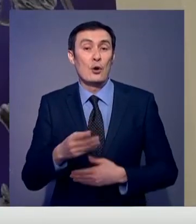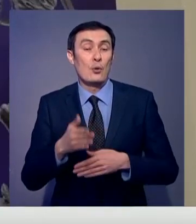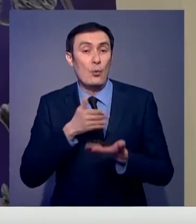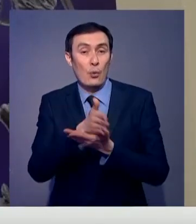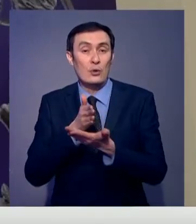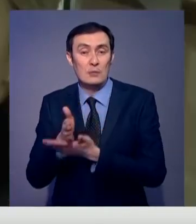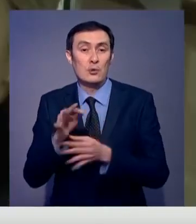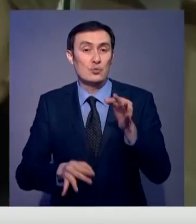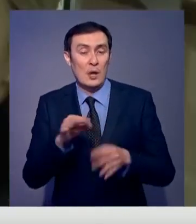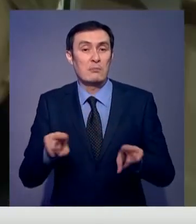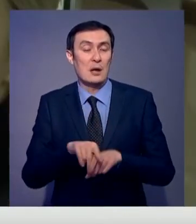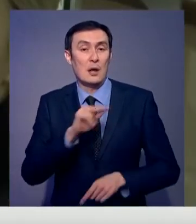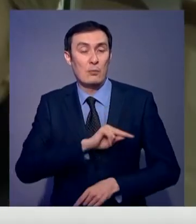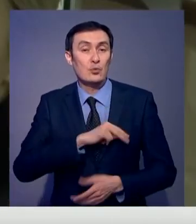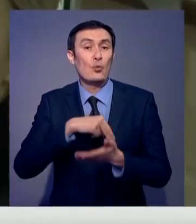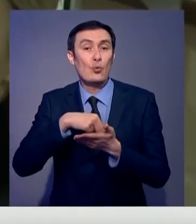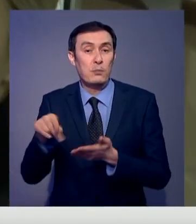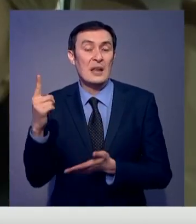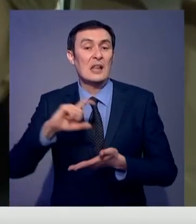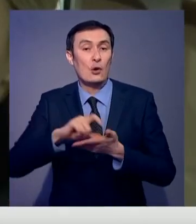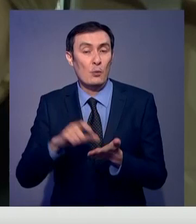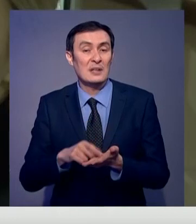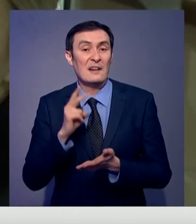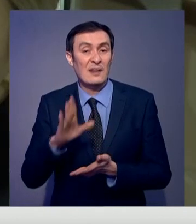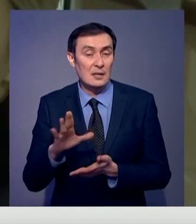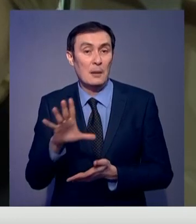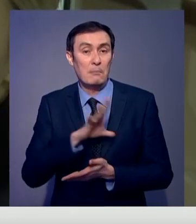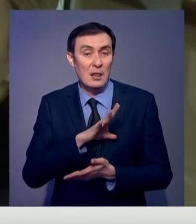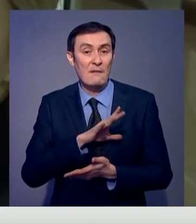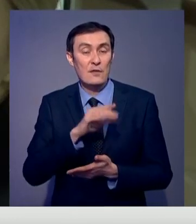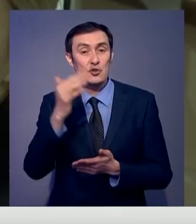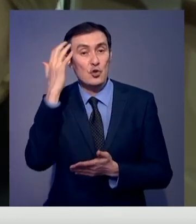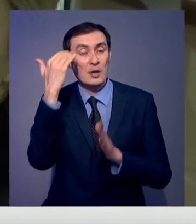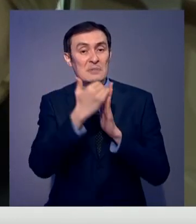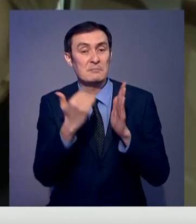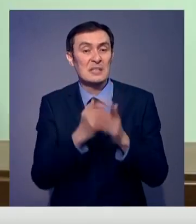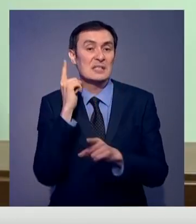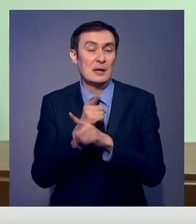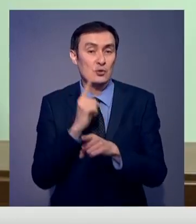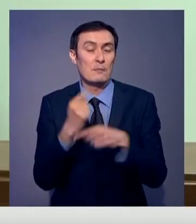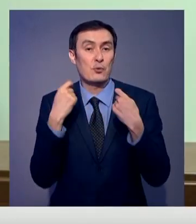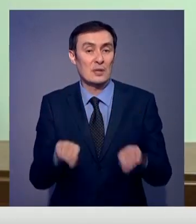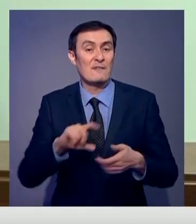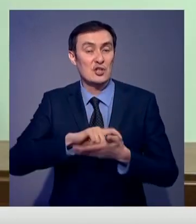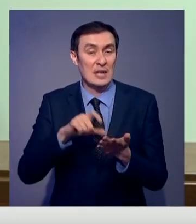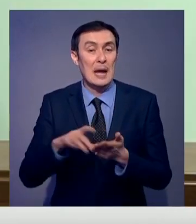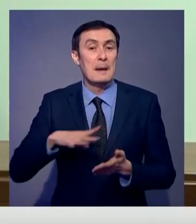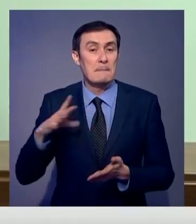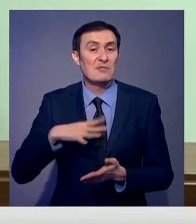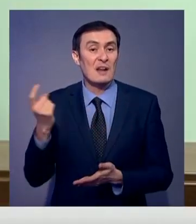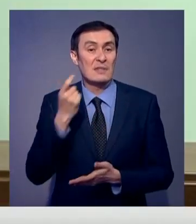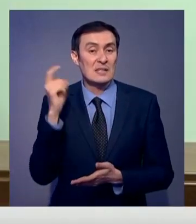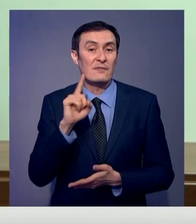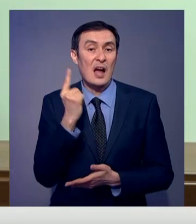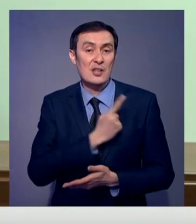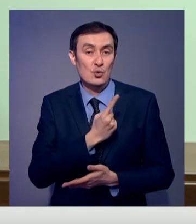судам как на работу. Купленная ею однокомнатная квартира оказалась в черном списке незаконно проданного жилья. Бывшая владелица,